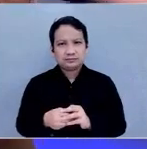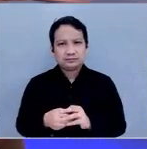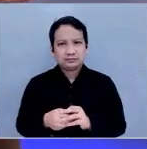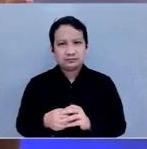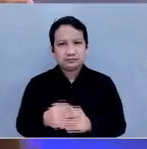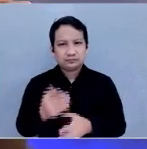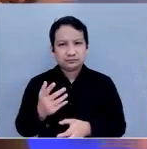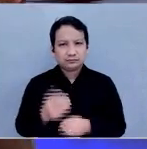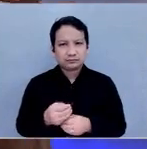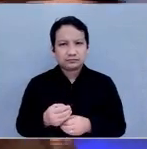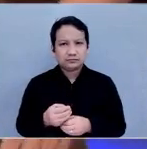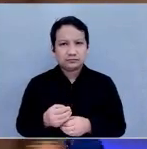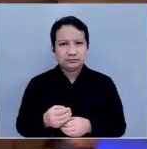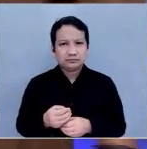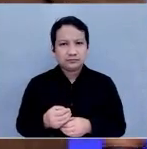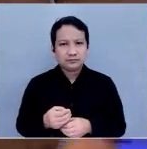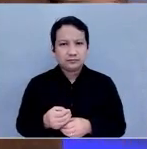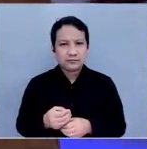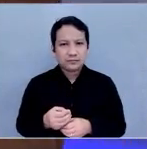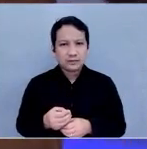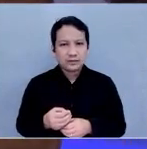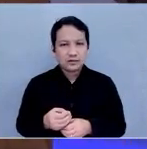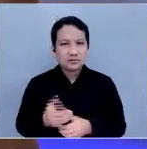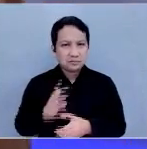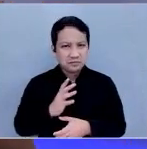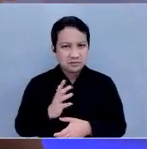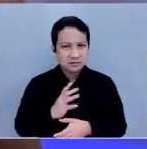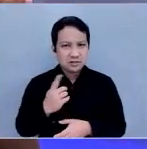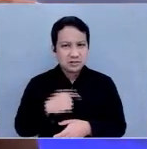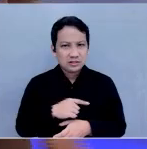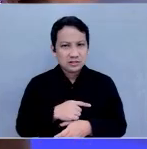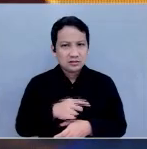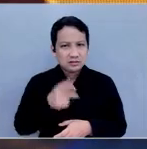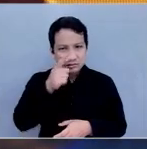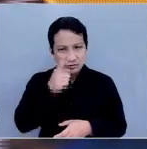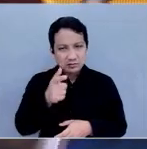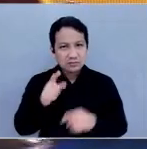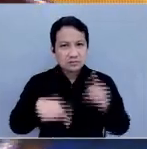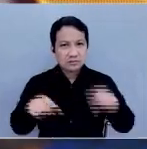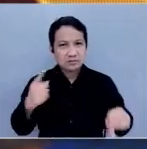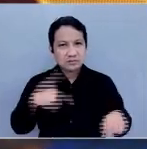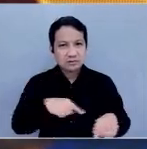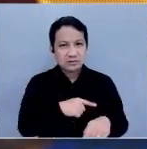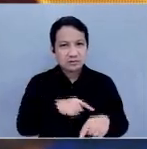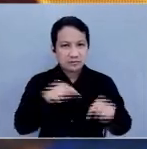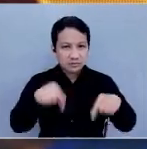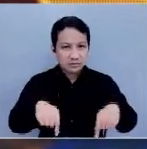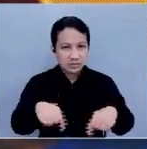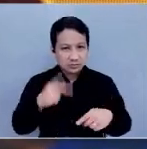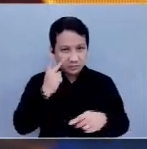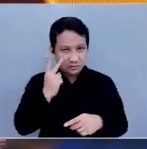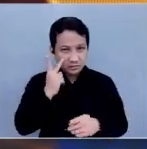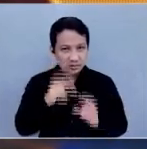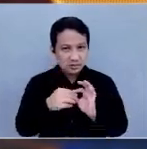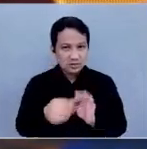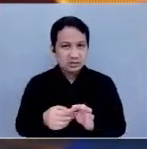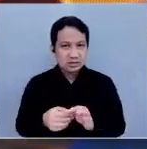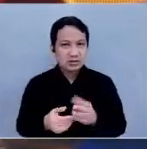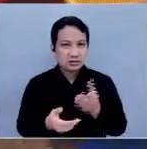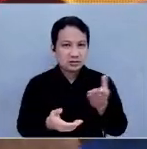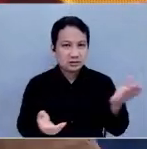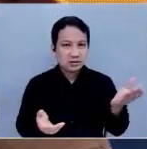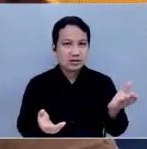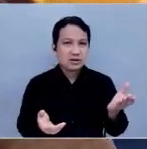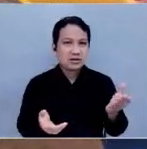Parang hindi naman talaga pinasabi, pasok natin. It's just that magkakaibigan mo kami, tapos ito po yung tinutugtog ko. Tapos, jamming.